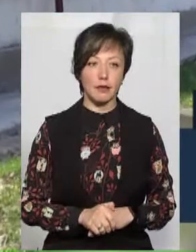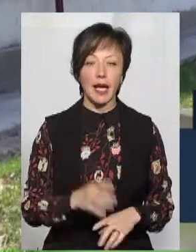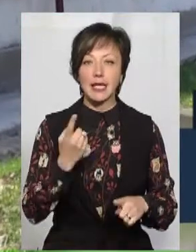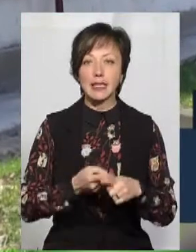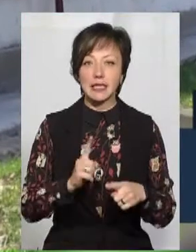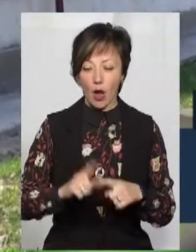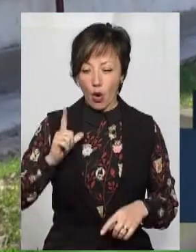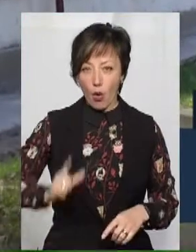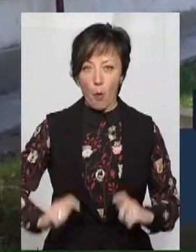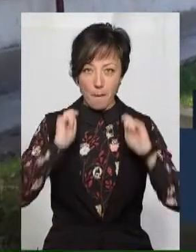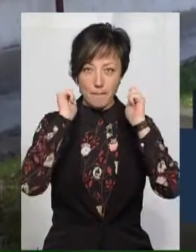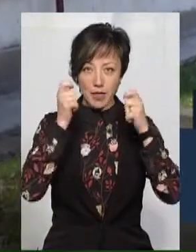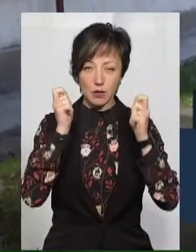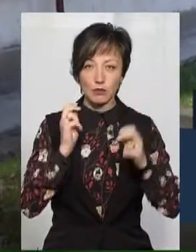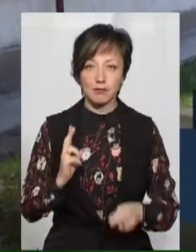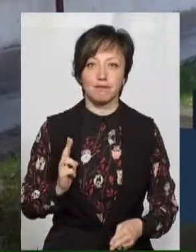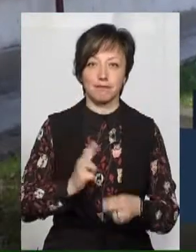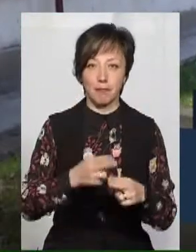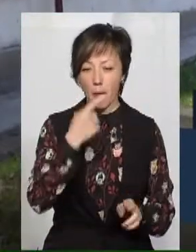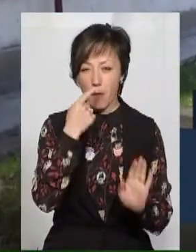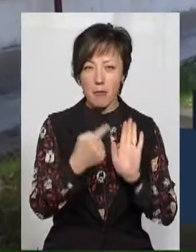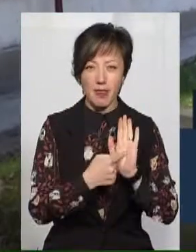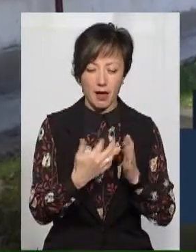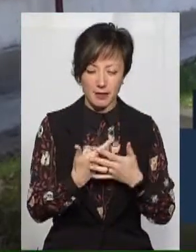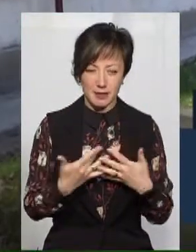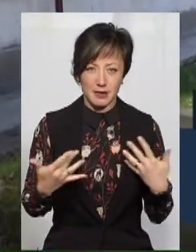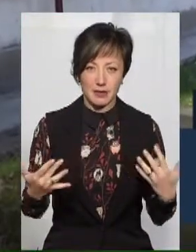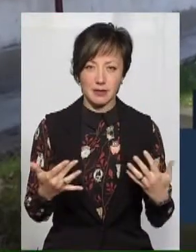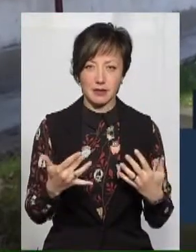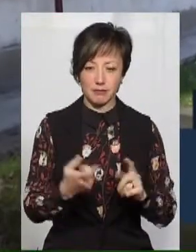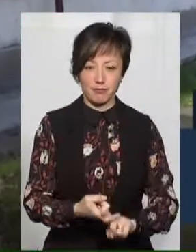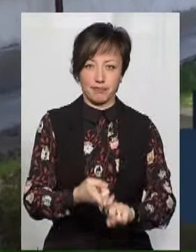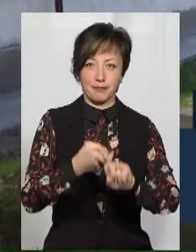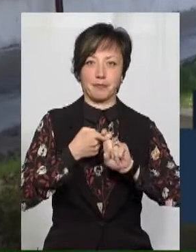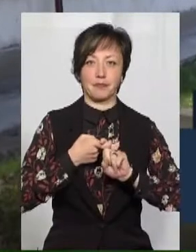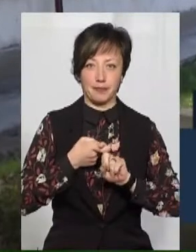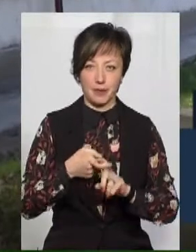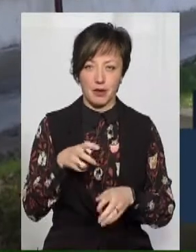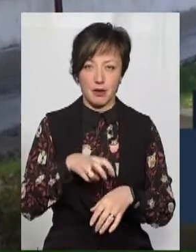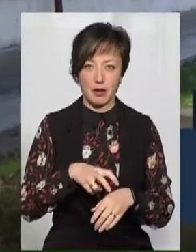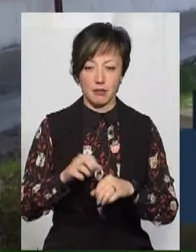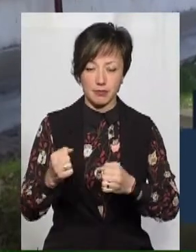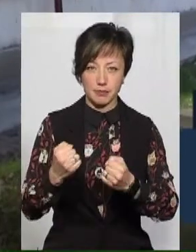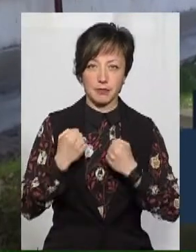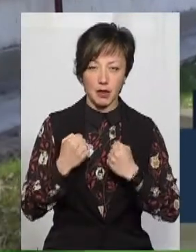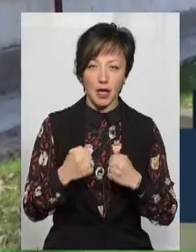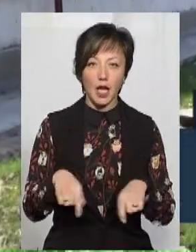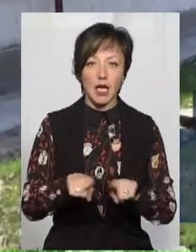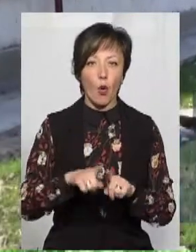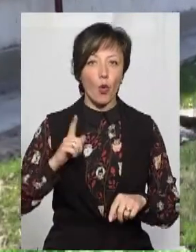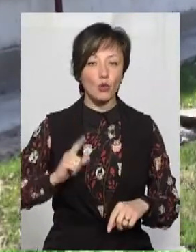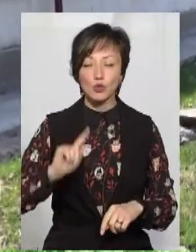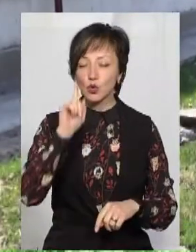блокує попадання крові, різних виділень, які можуть бути від пацієнта. Такими костюмами дуже